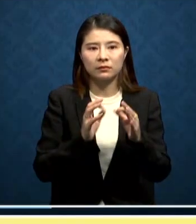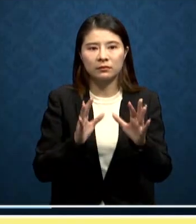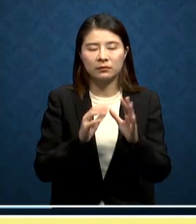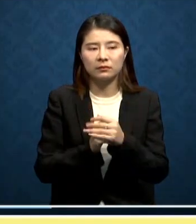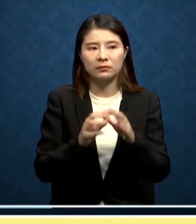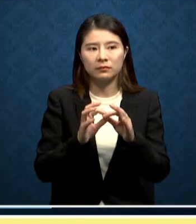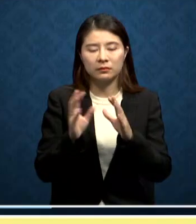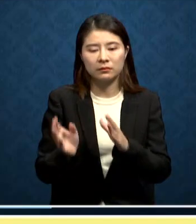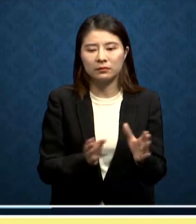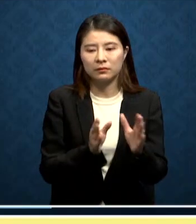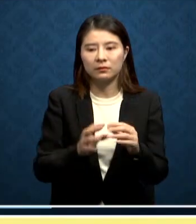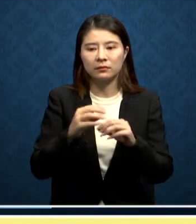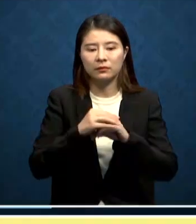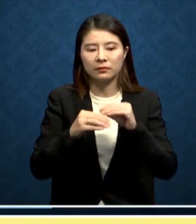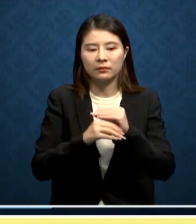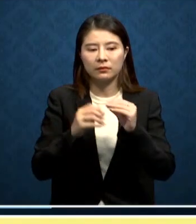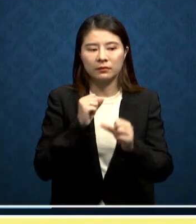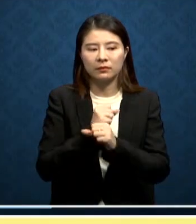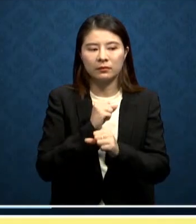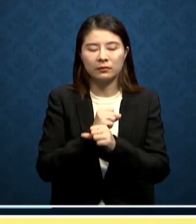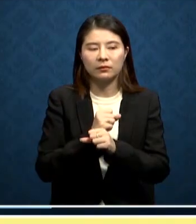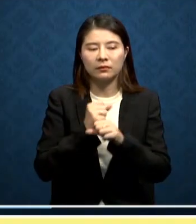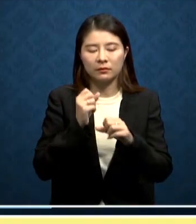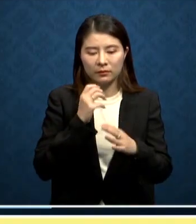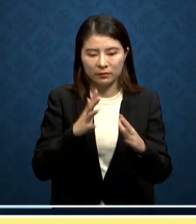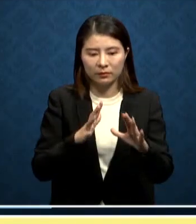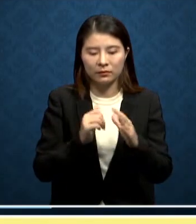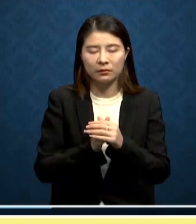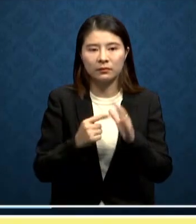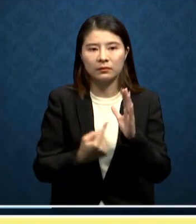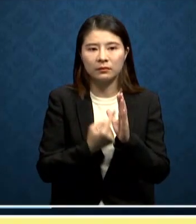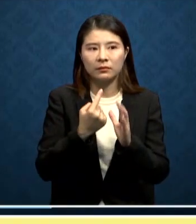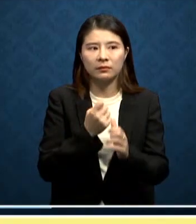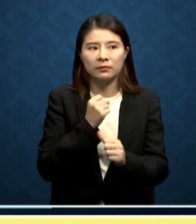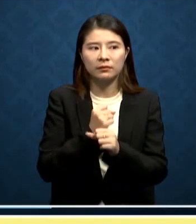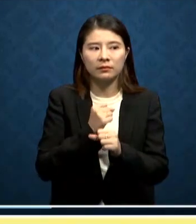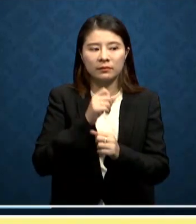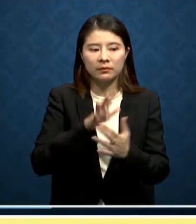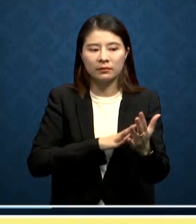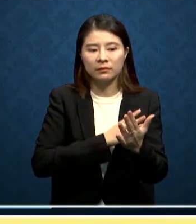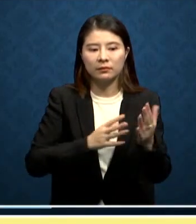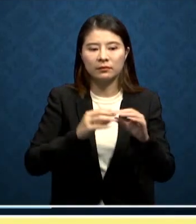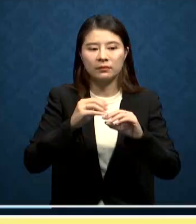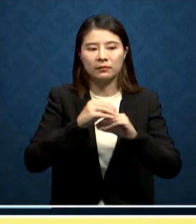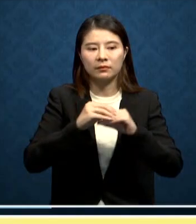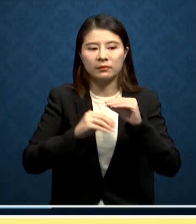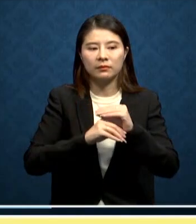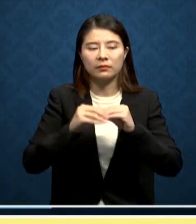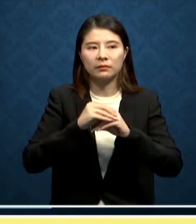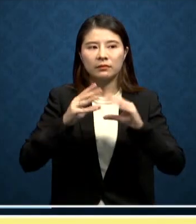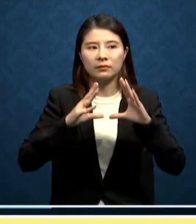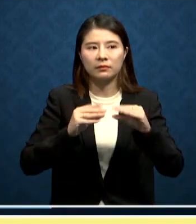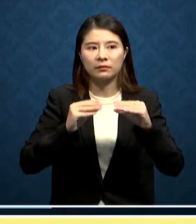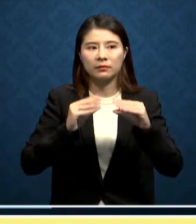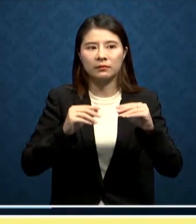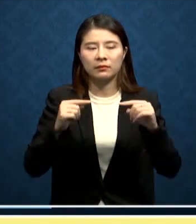กรองโครงการเนี่ยมันมีกระบวนการที่ท่านทำอยู่แล้วตั้งแต่เริ่มส่งแผนงานคโครงการนะมีการประชุมหาหรือ